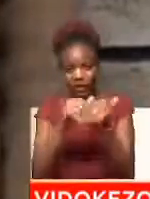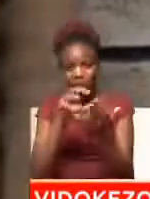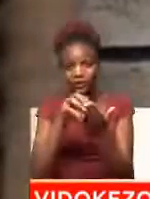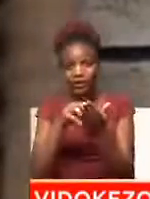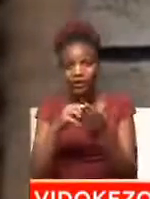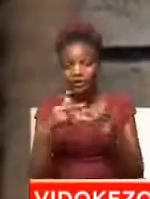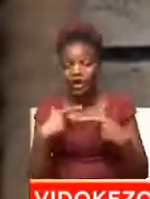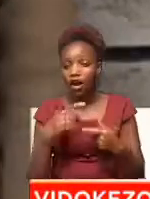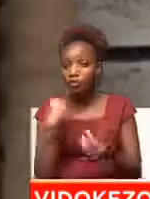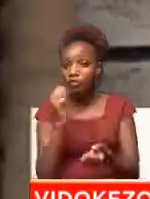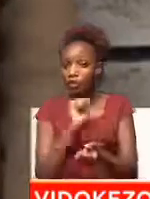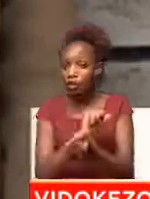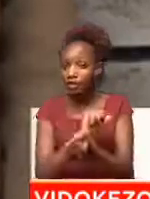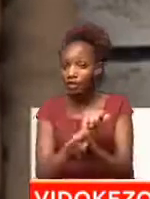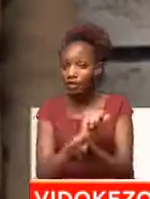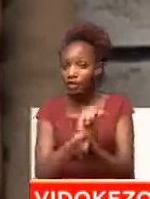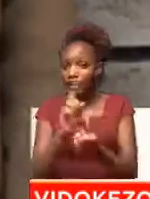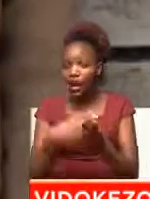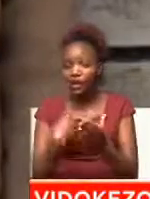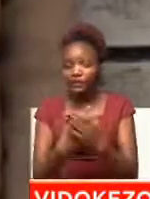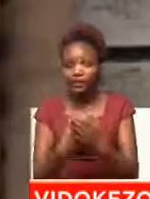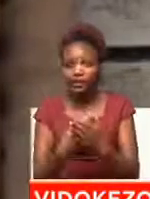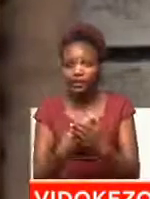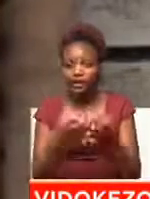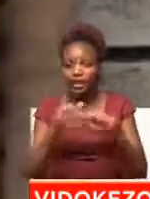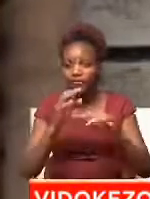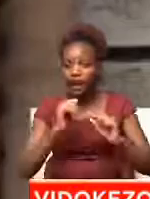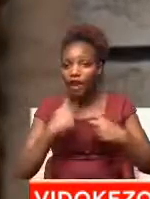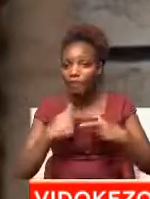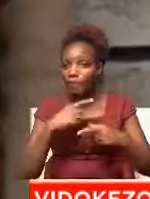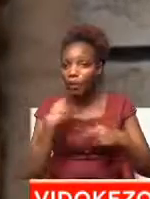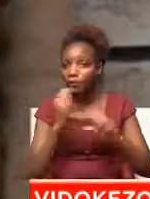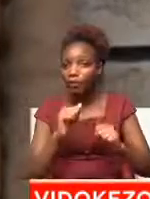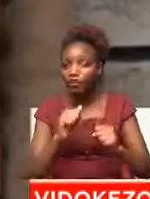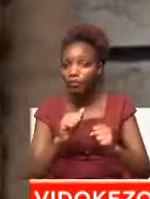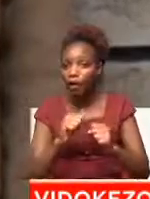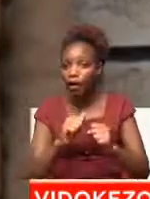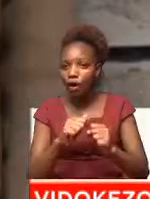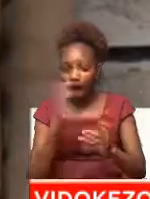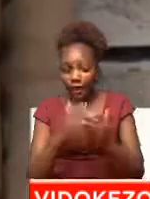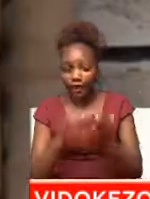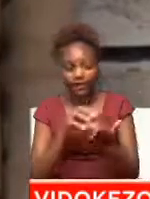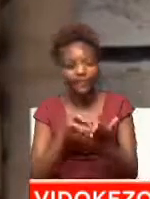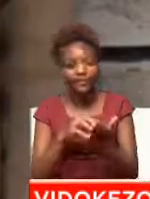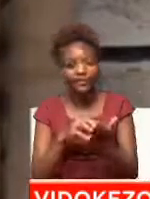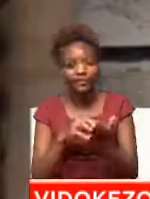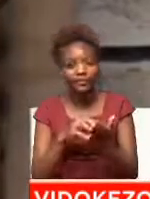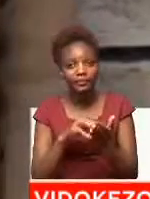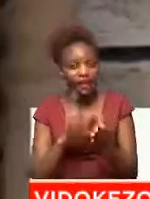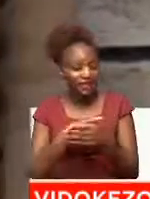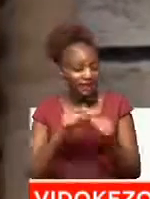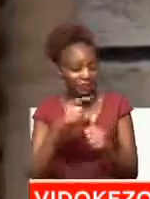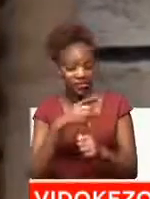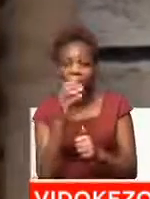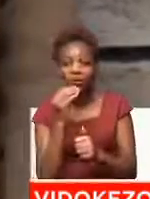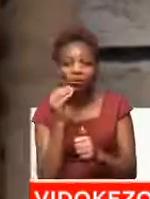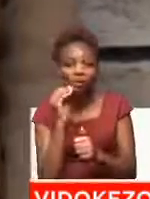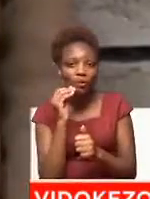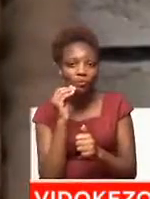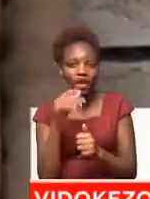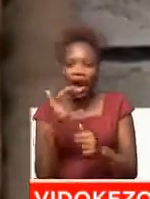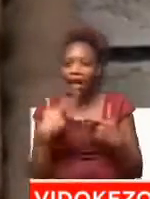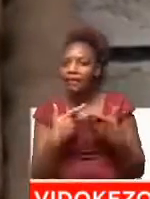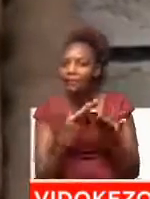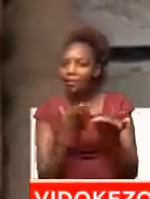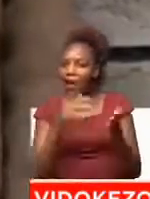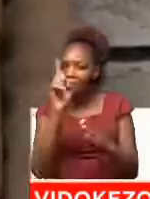wamefungwa, ambao wako gerezani, ili kama kuna wale ambao wanaweza kupata hukumu yao, kuna wengine wako hapo hata hawakutenda